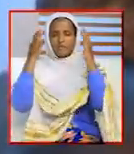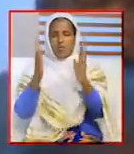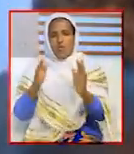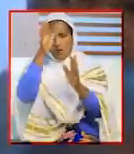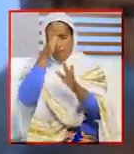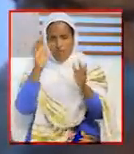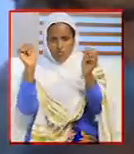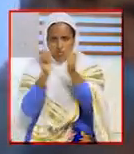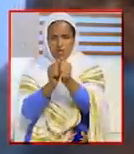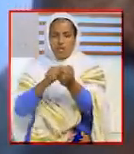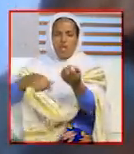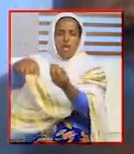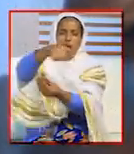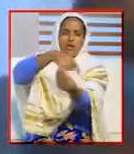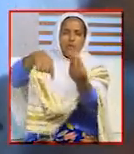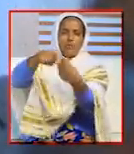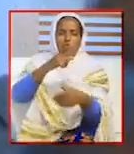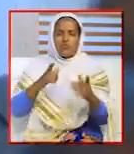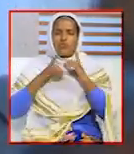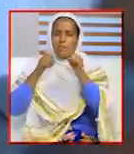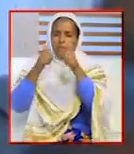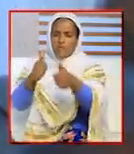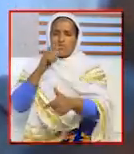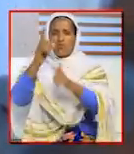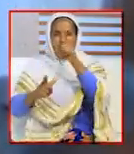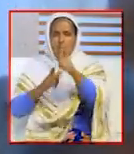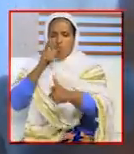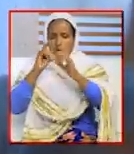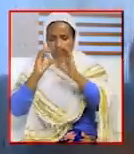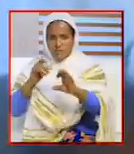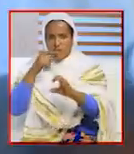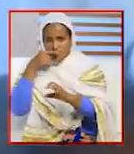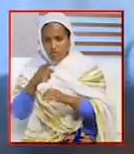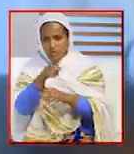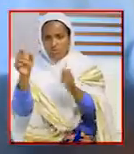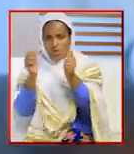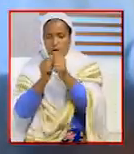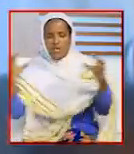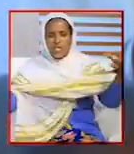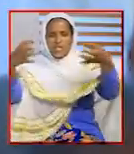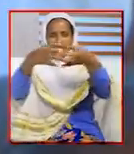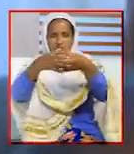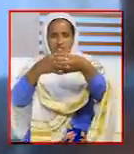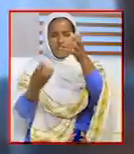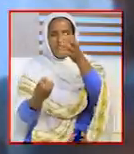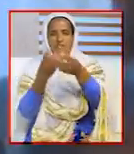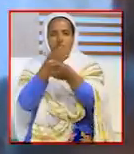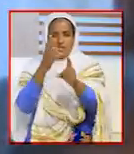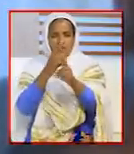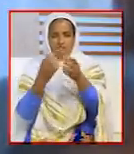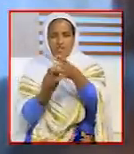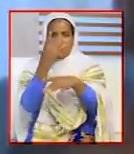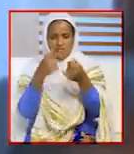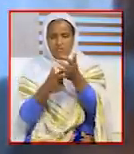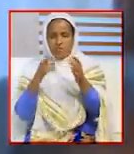ከግብፃውያን አባቶች ጋር የአካባቢው ነዋሪዎች በራሳቸው ቋንቋ እናስተምር ብለን ከነሱ ጋር ቅንጅት ፈጠርንና